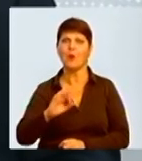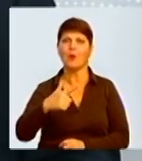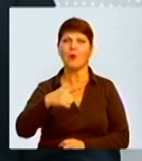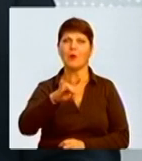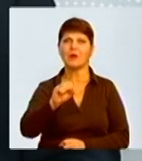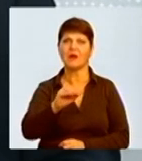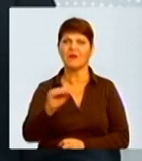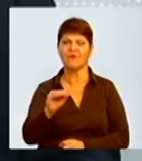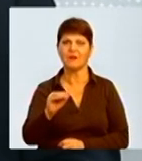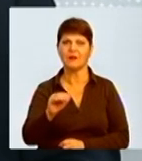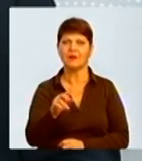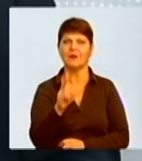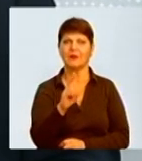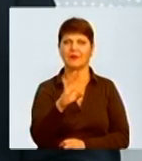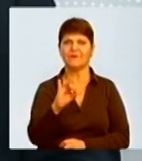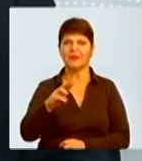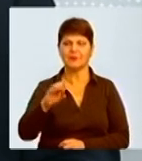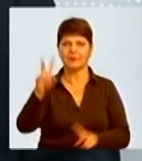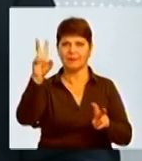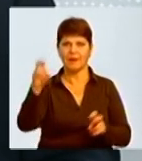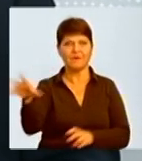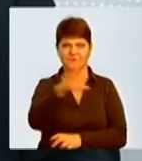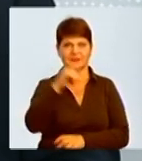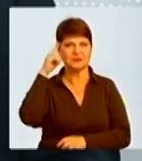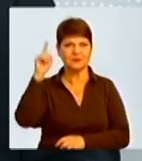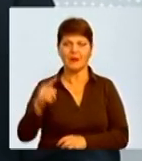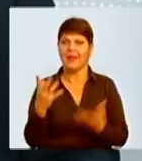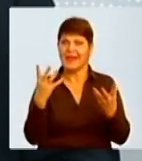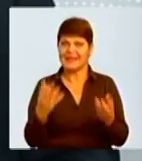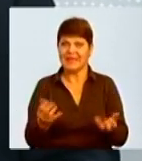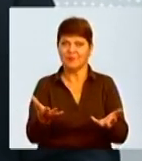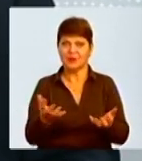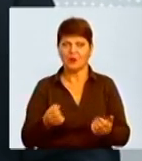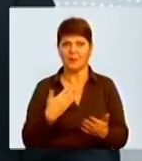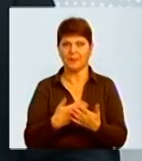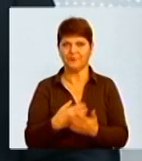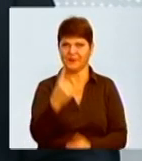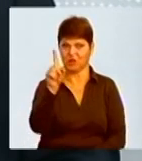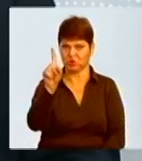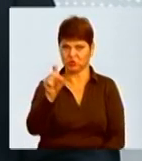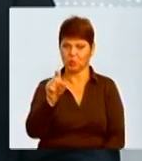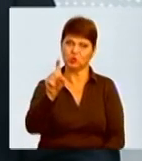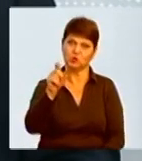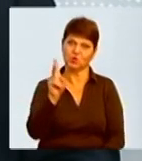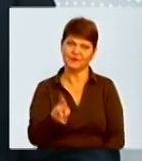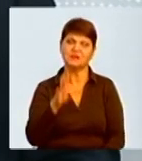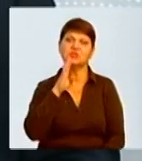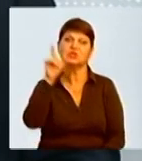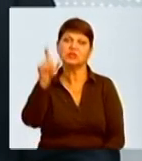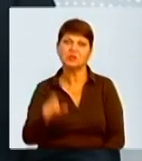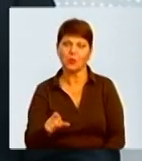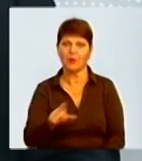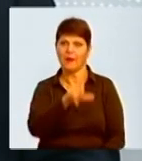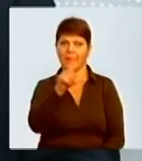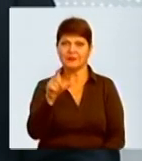огляд населення. За день прийому проводиться прийом біля 100-120 жінок. І за